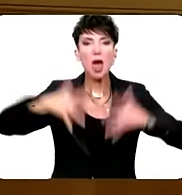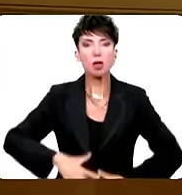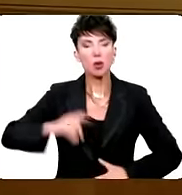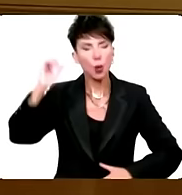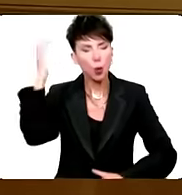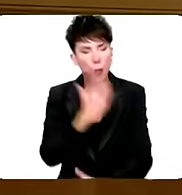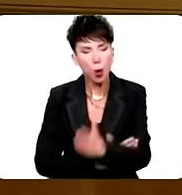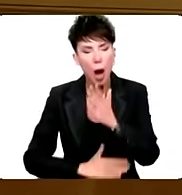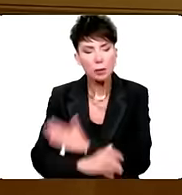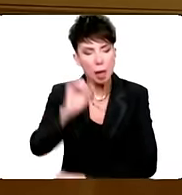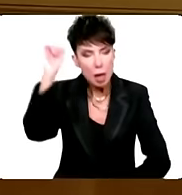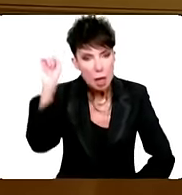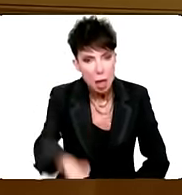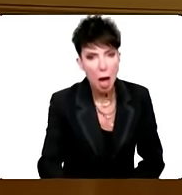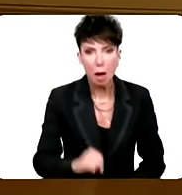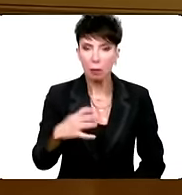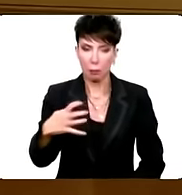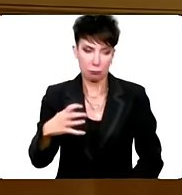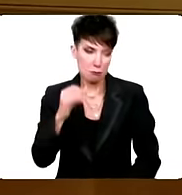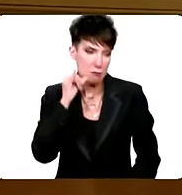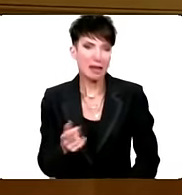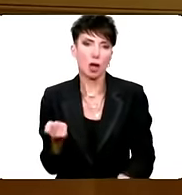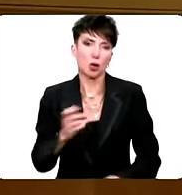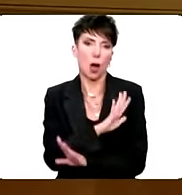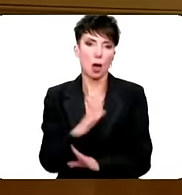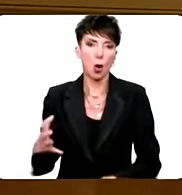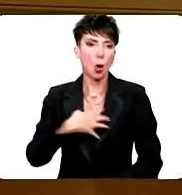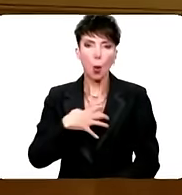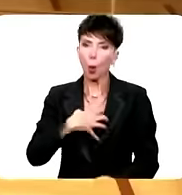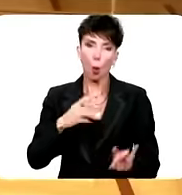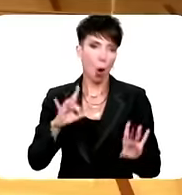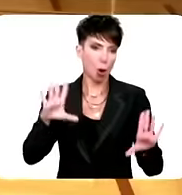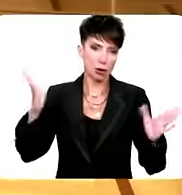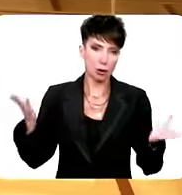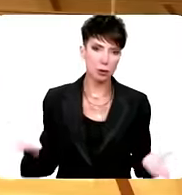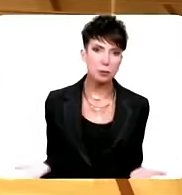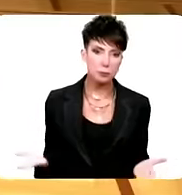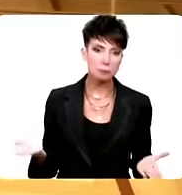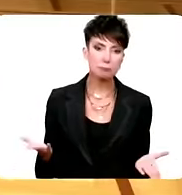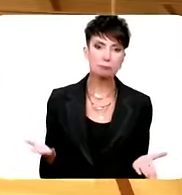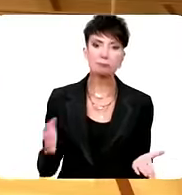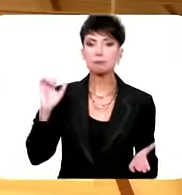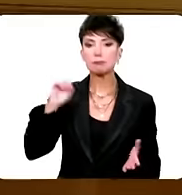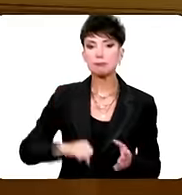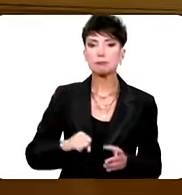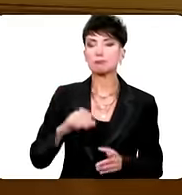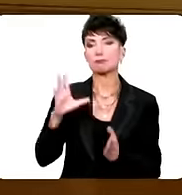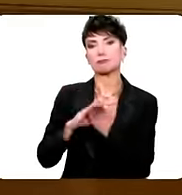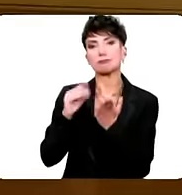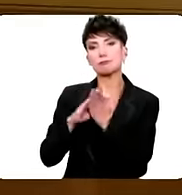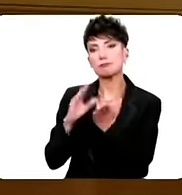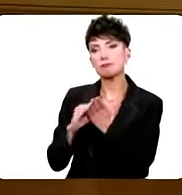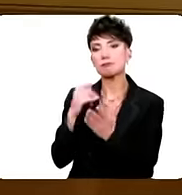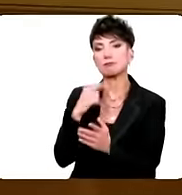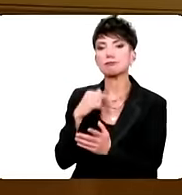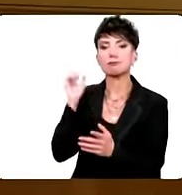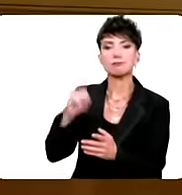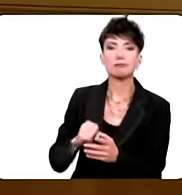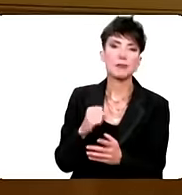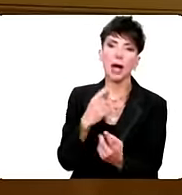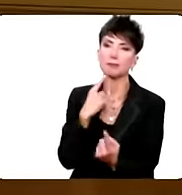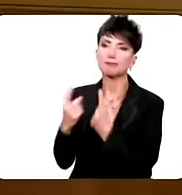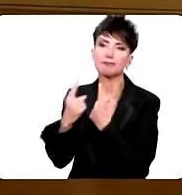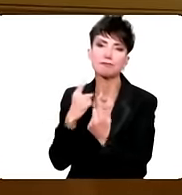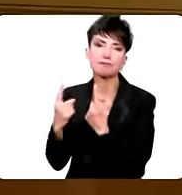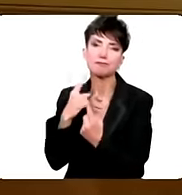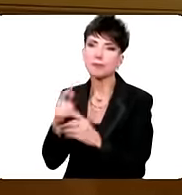πάντα και δεν έχω τύψεις γι' αυτό. Τώρα, αν μπορεί να ήμασταν λίγο πιο εύστοχοι σε κάποιο μήνυμα. Μπορεί ναι, μπορεί όχι.